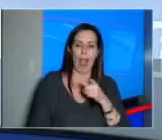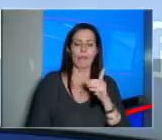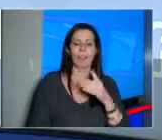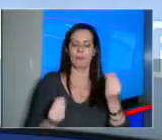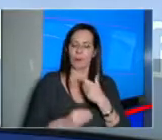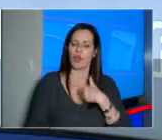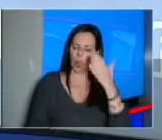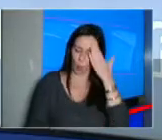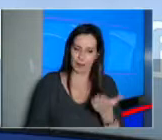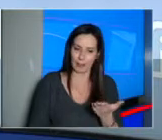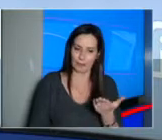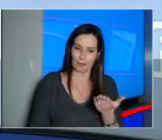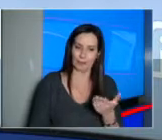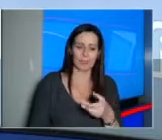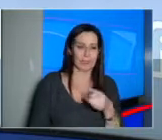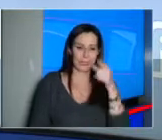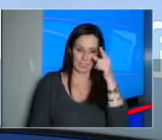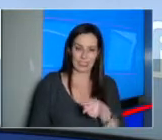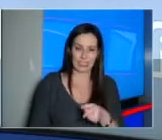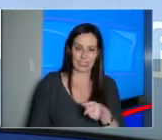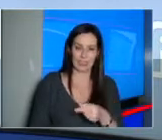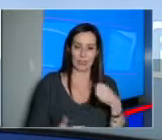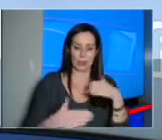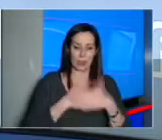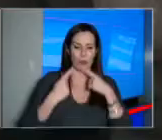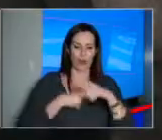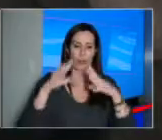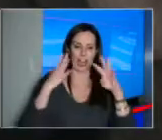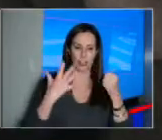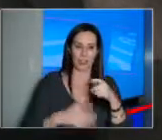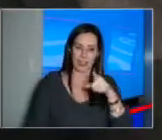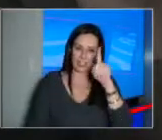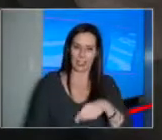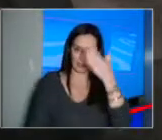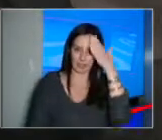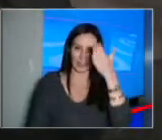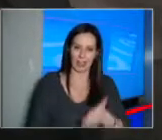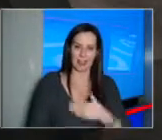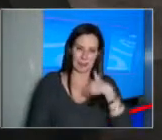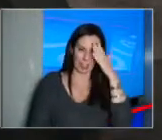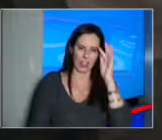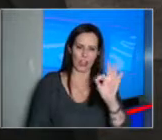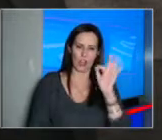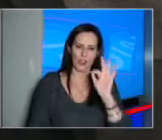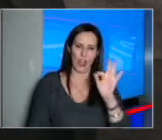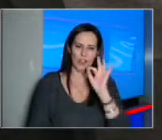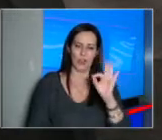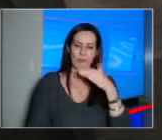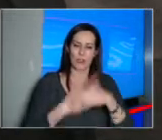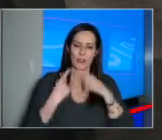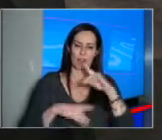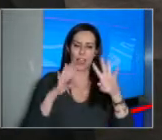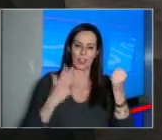דברים שאנחנו מכירים. זה מסוף שנות ה-90. כן, זה אני מכיר, זה אני מכיר טוב, כן. מסוף שנות